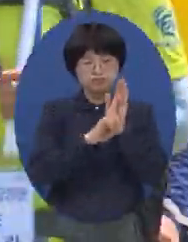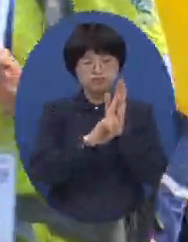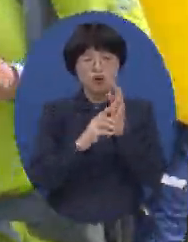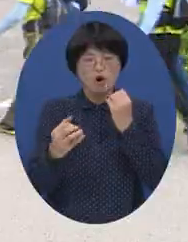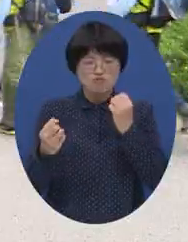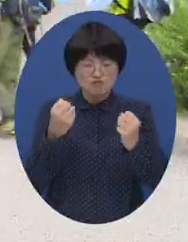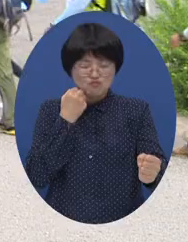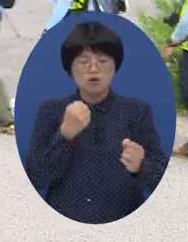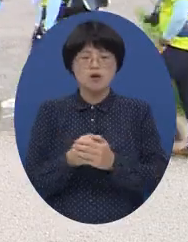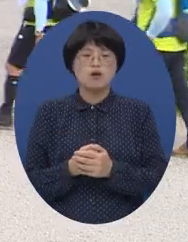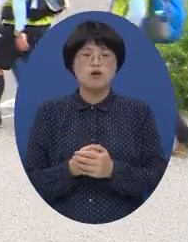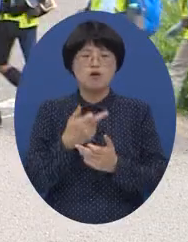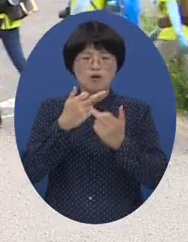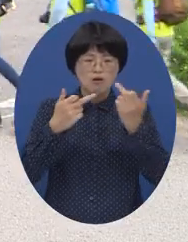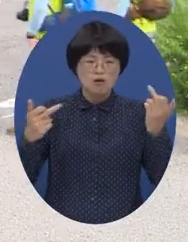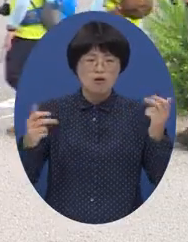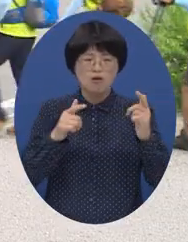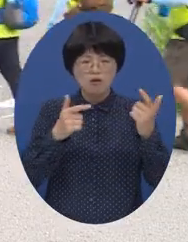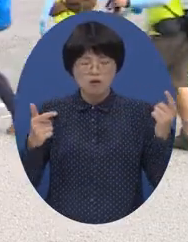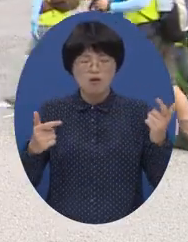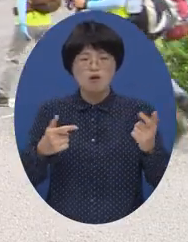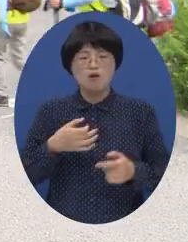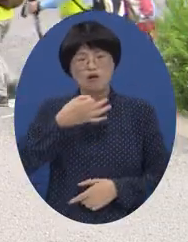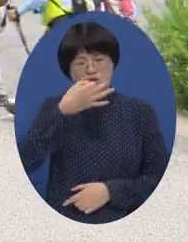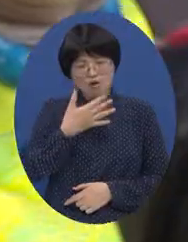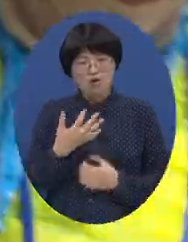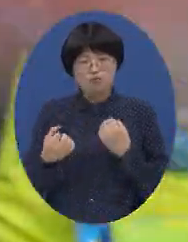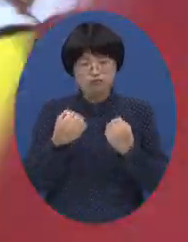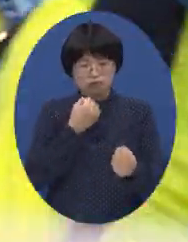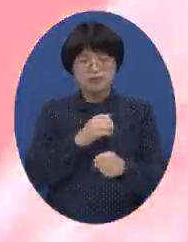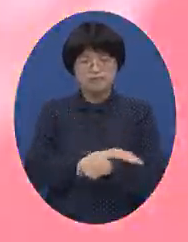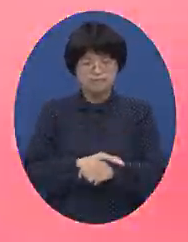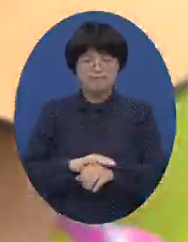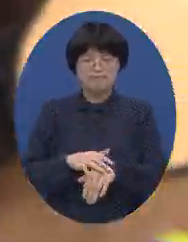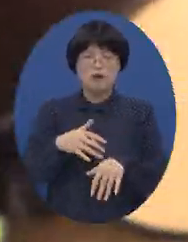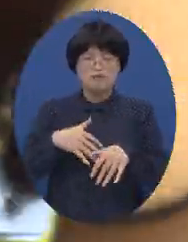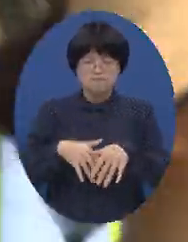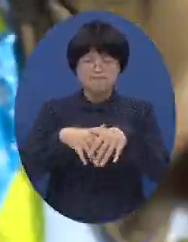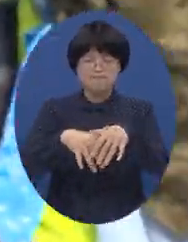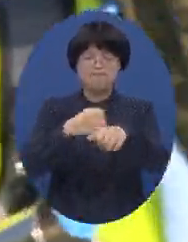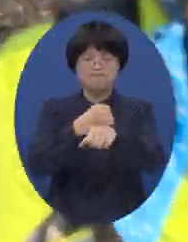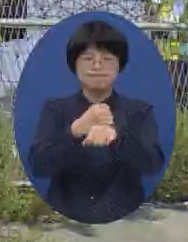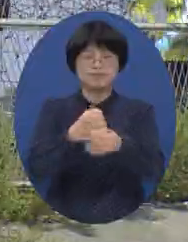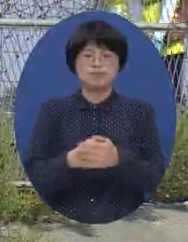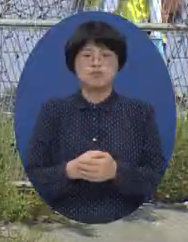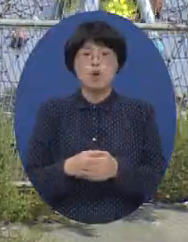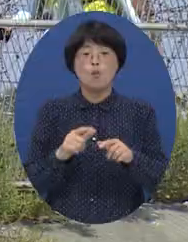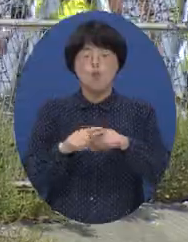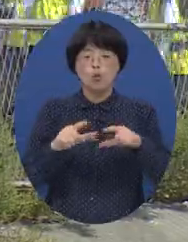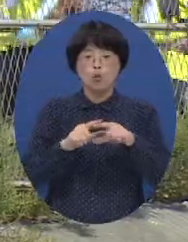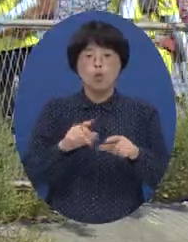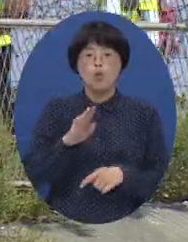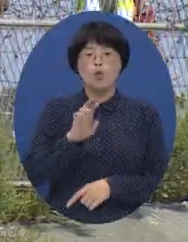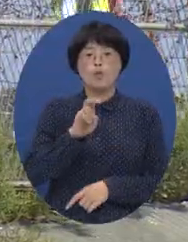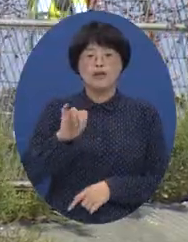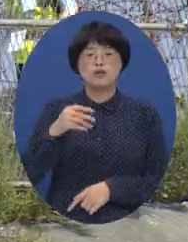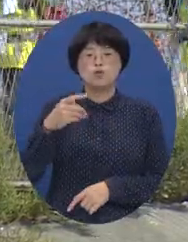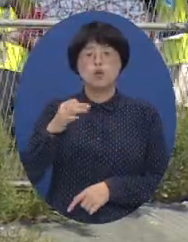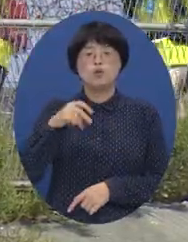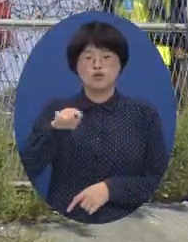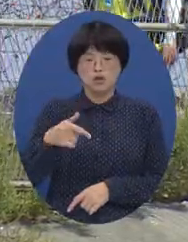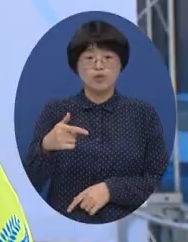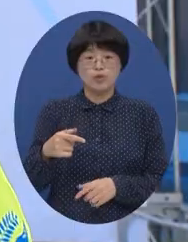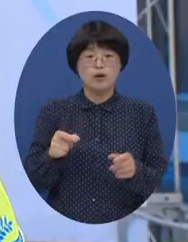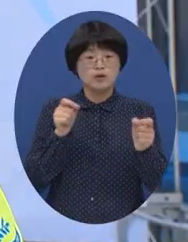폭우, 산악 지형에도 걷고 또 걸었습니다. 대원들은 평소 쉽게 접근하기 어려운 민통선 내 구간도